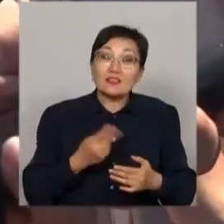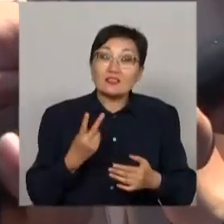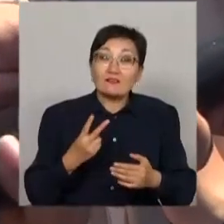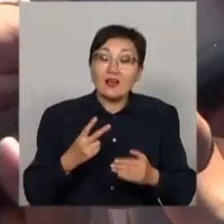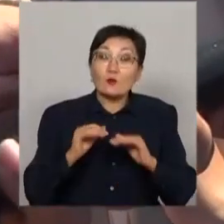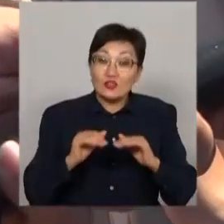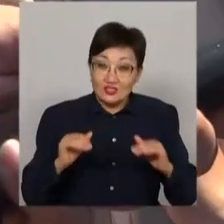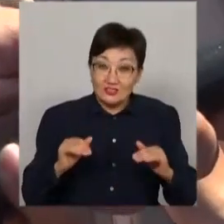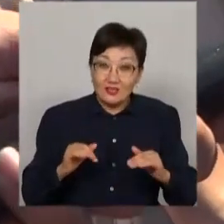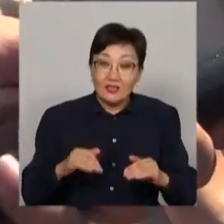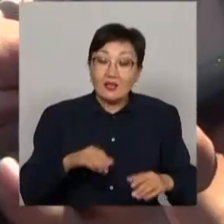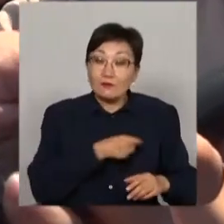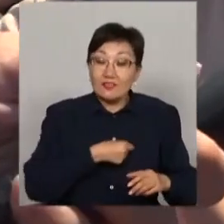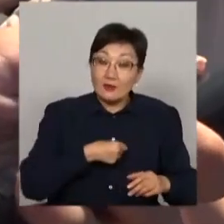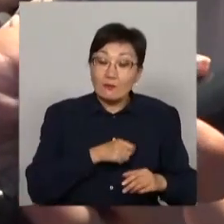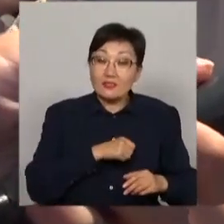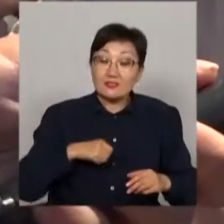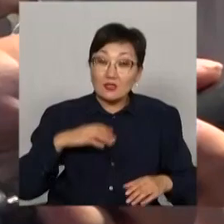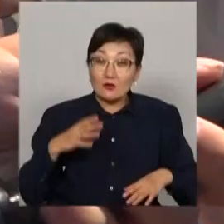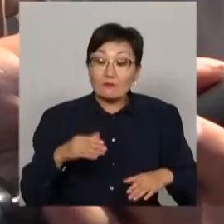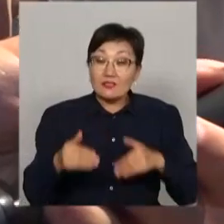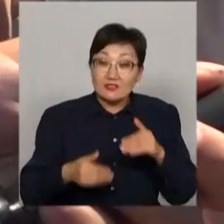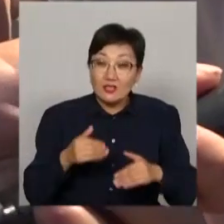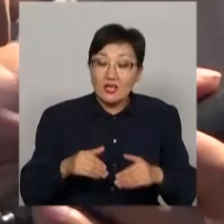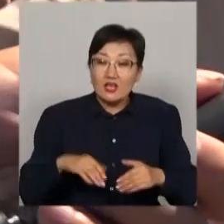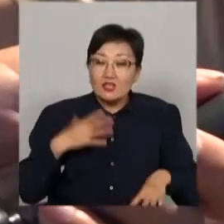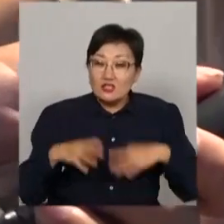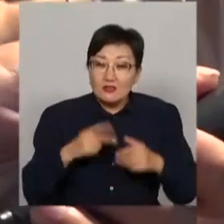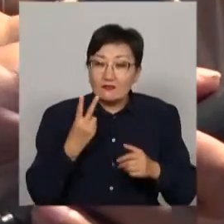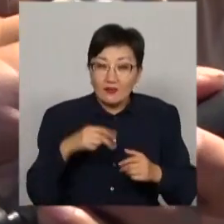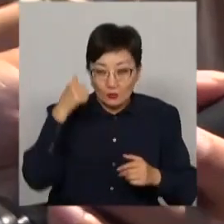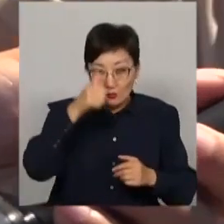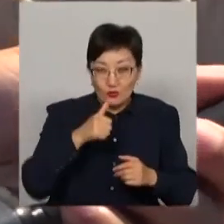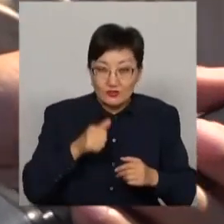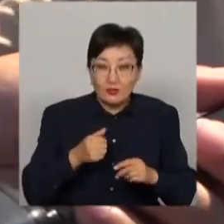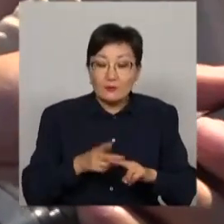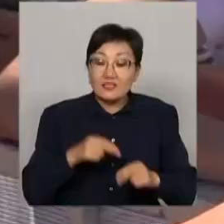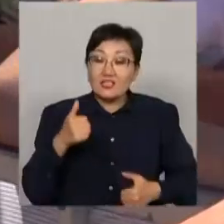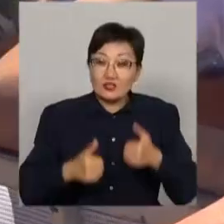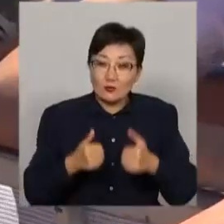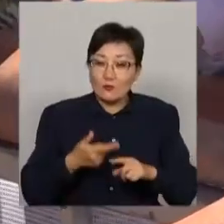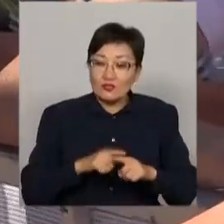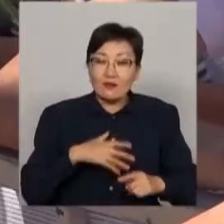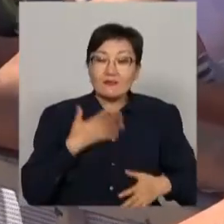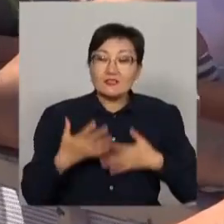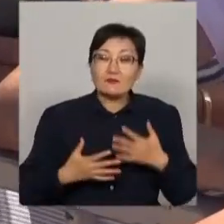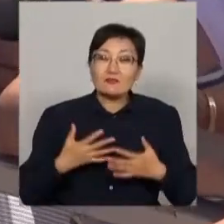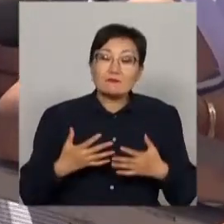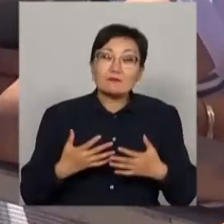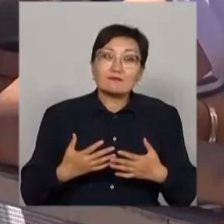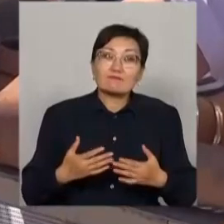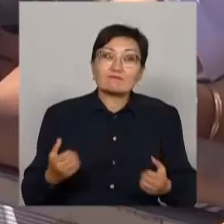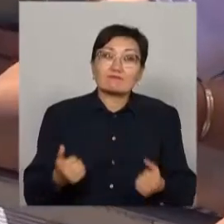ученика. Я тренер по плаванию сама, и они готовились 2 года на этот старт. Прям очень волнительно. Супер, отлично,